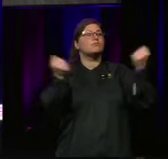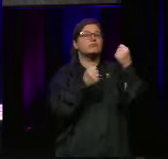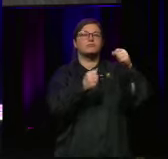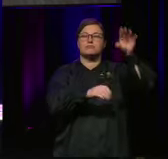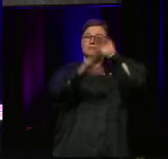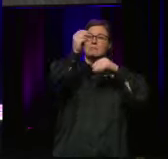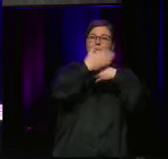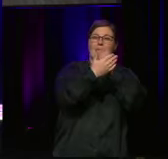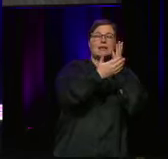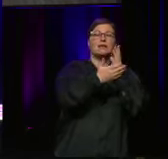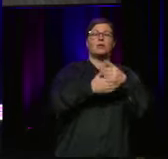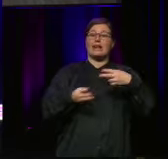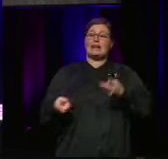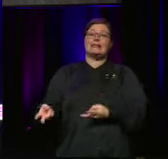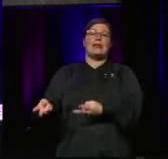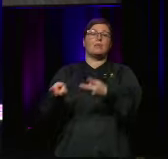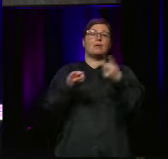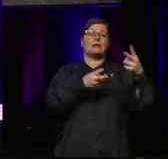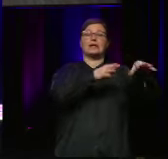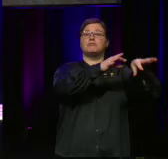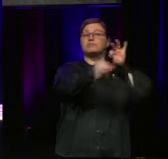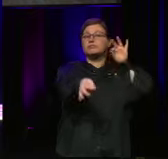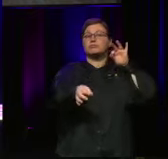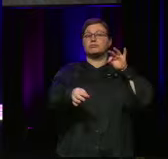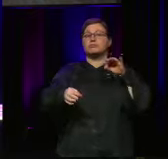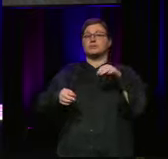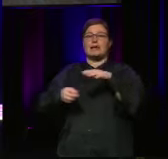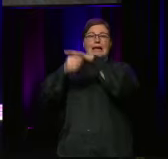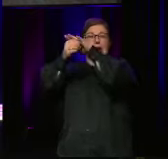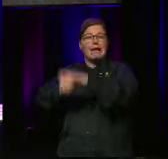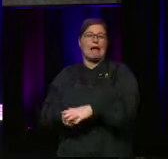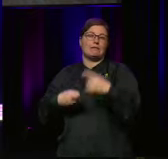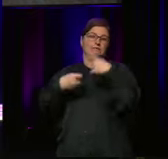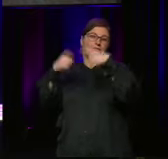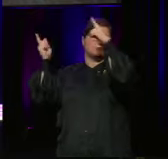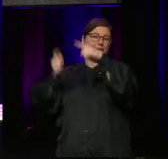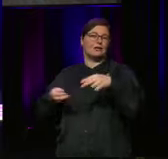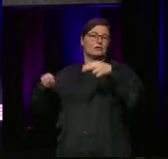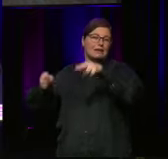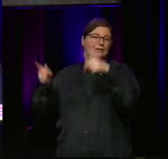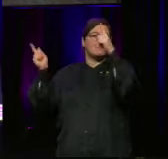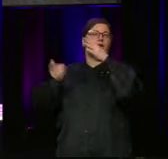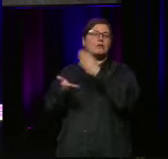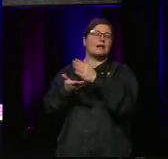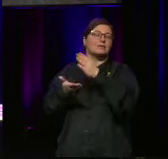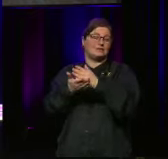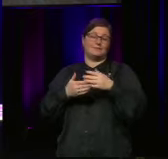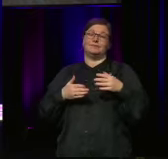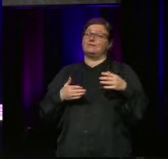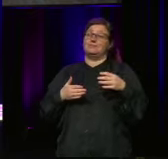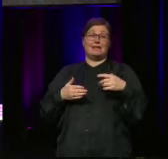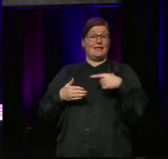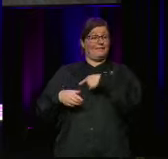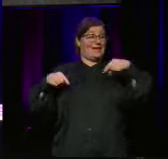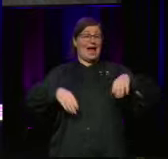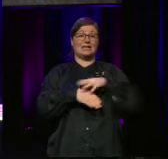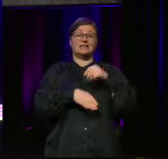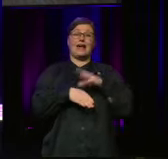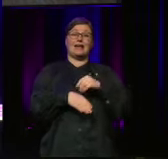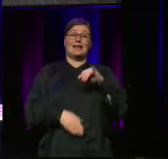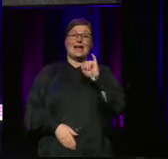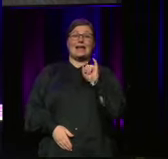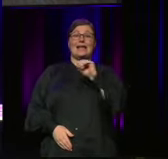demokratier avskaffas, att människorättskränkningar sker, det är liksom ingenting som vi är helt immuna mot i Sverige. Vi har idag